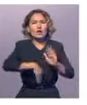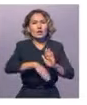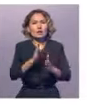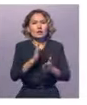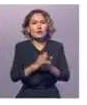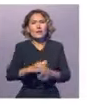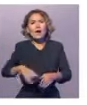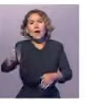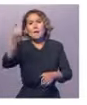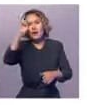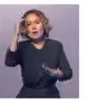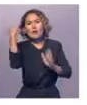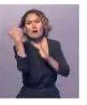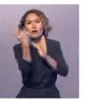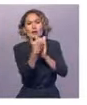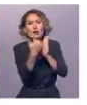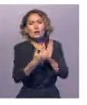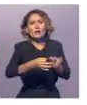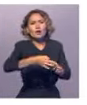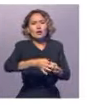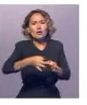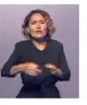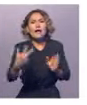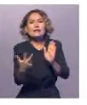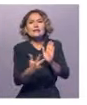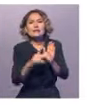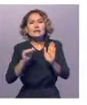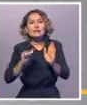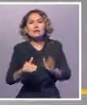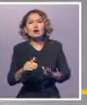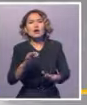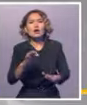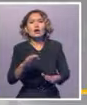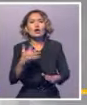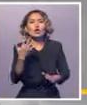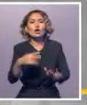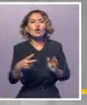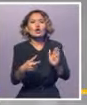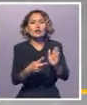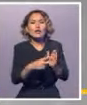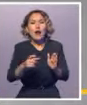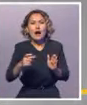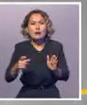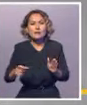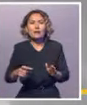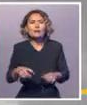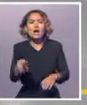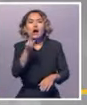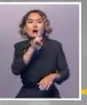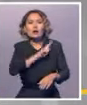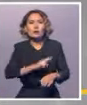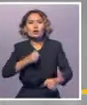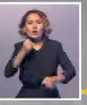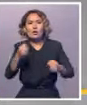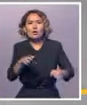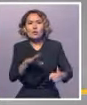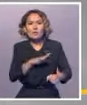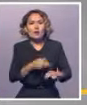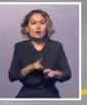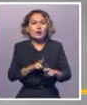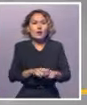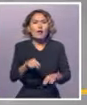8,6 мың. Аталған мемлекеттік бағдарламаға өңірден 8057 азамат қатысқан. Әлеуметтік келісімшартқа қол қойғандар қатарында